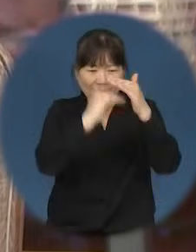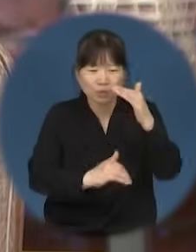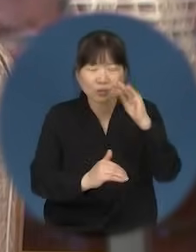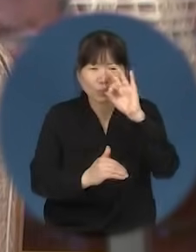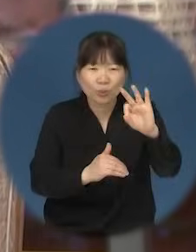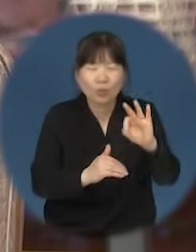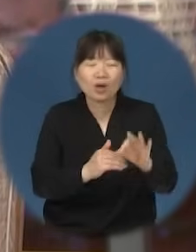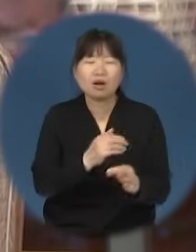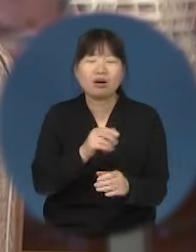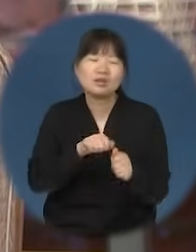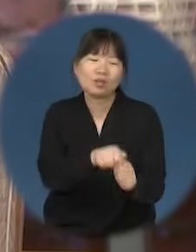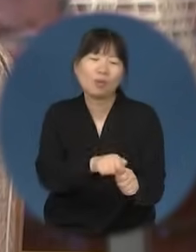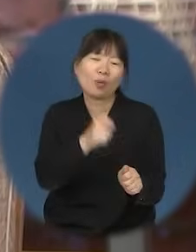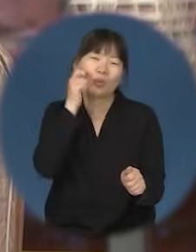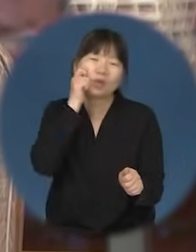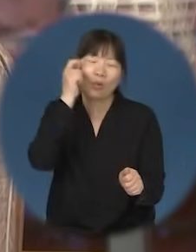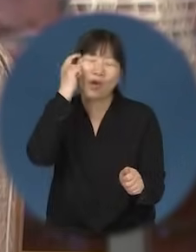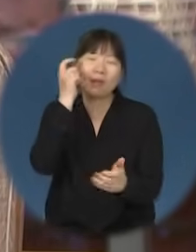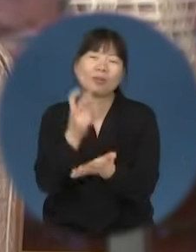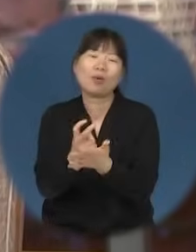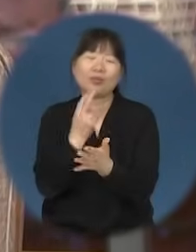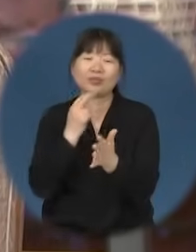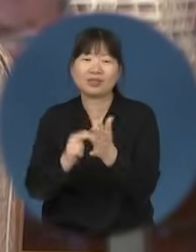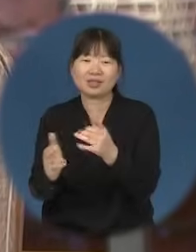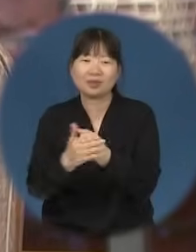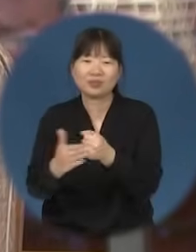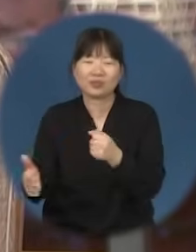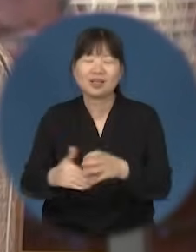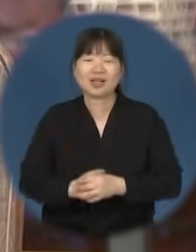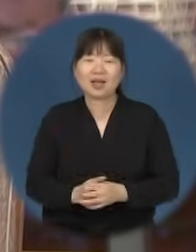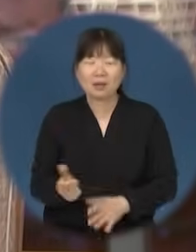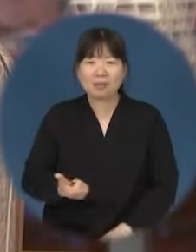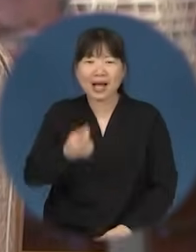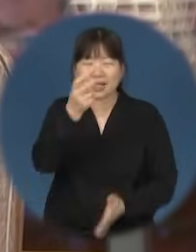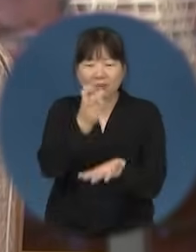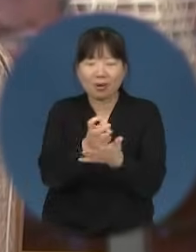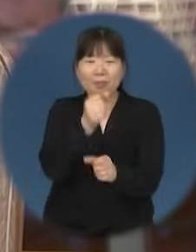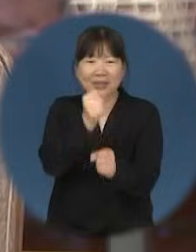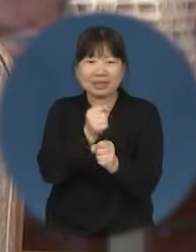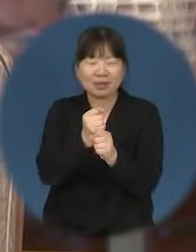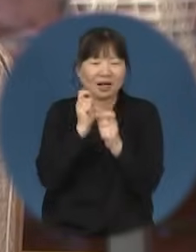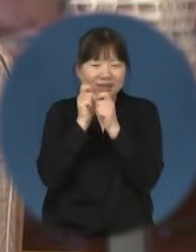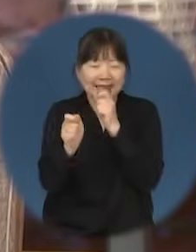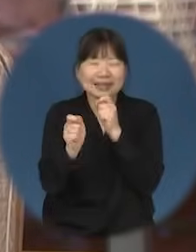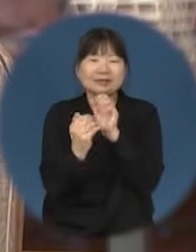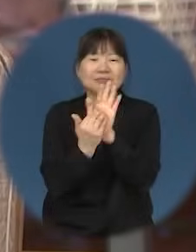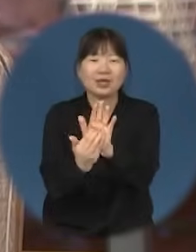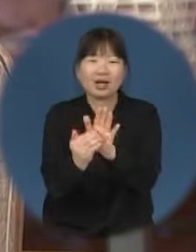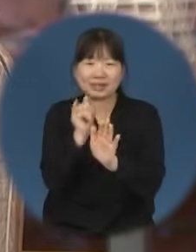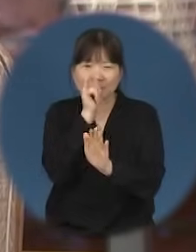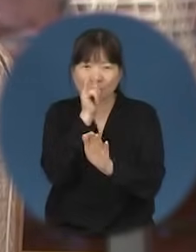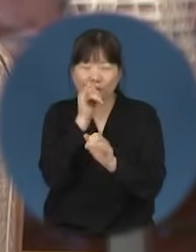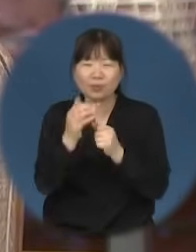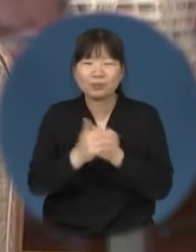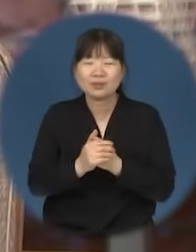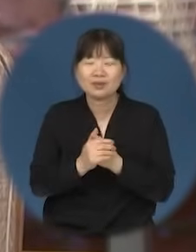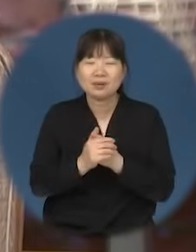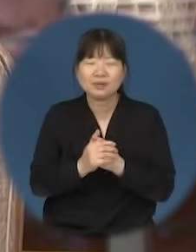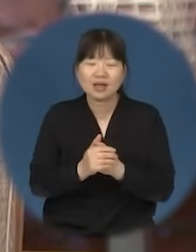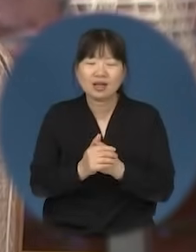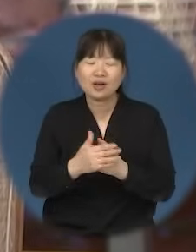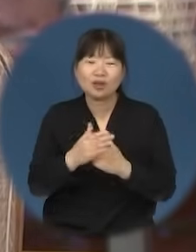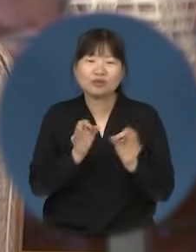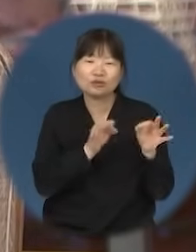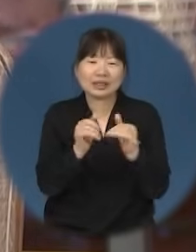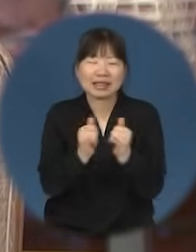거죠. 예, 예. 그러니까 이제 이런 것도 빠르게 법제화를 하고 좀 투자자가 안심하고 투자할 수